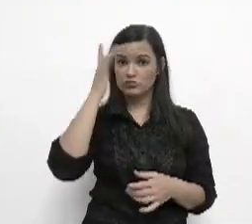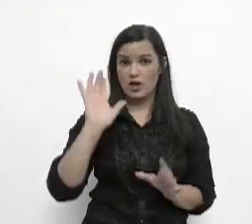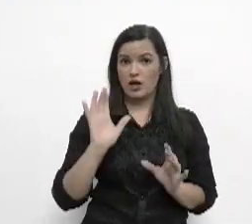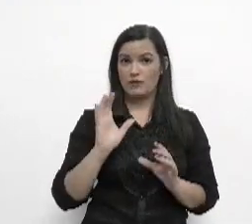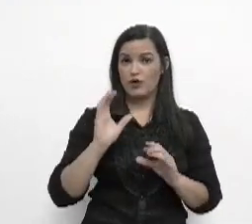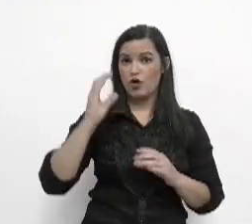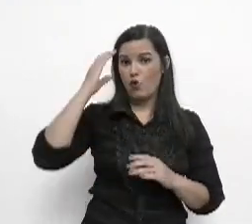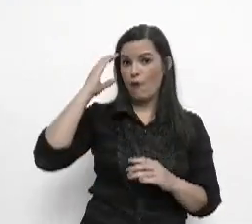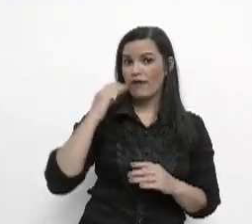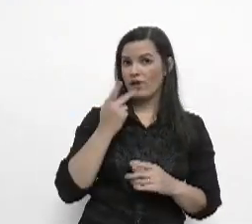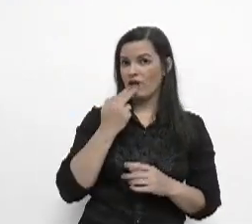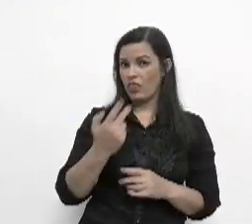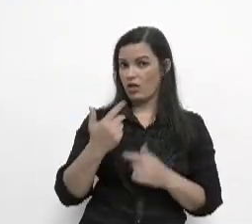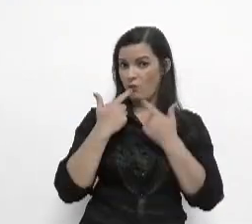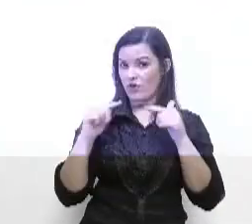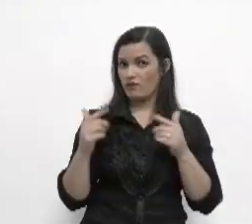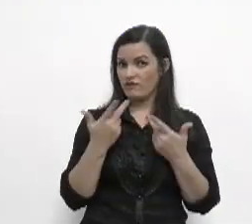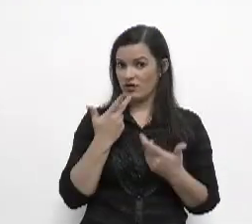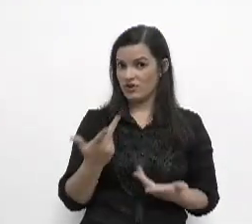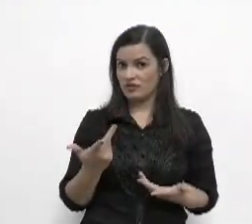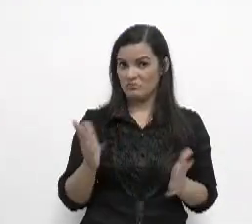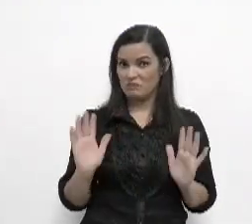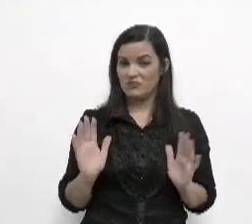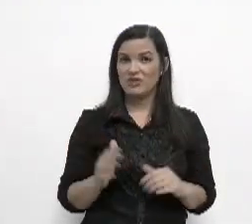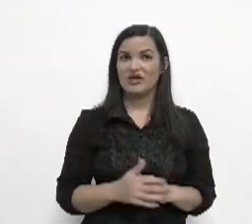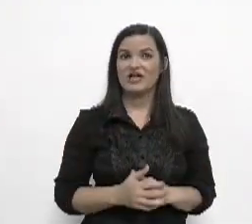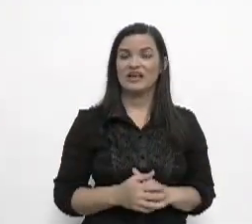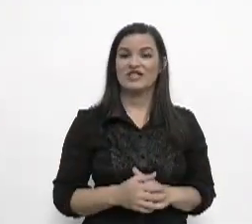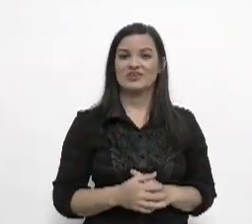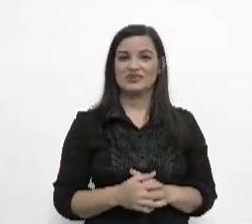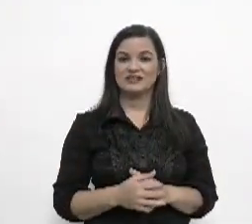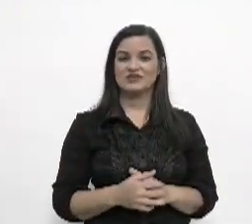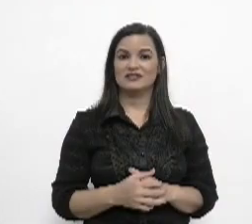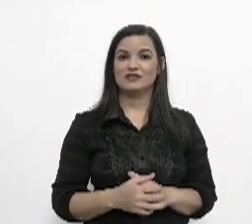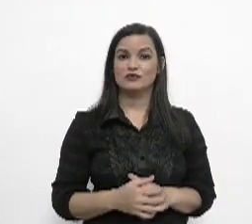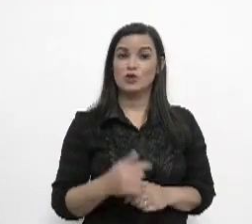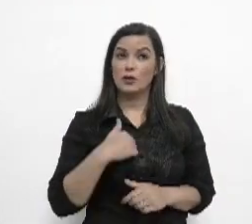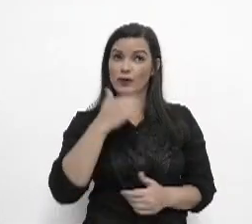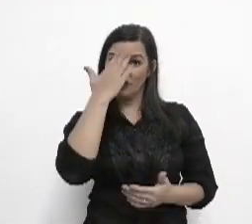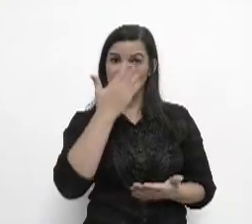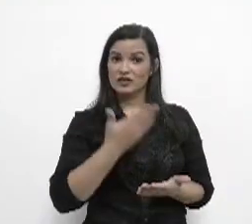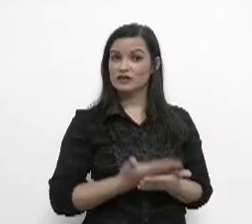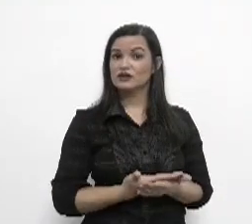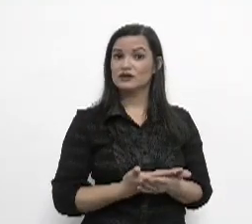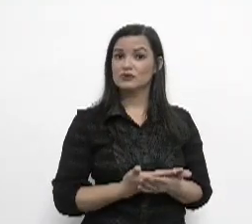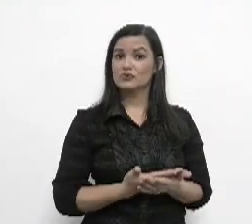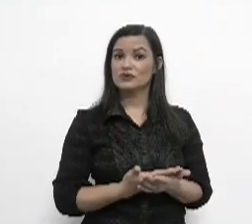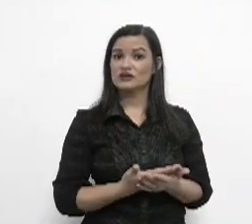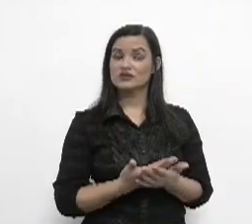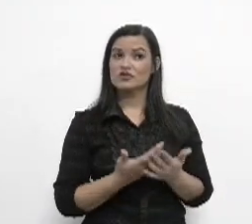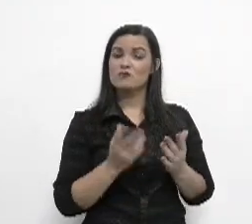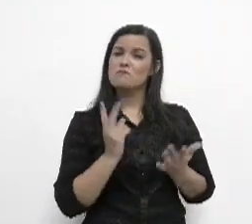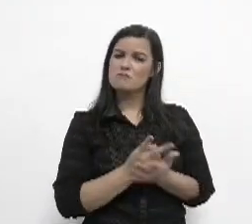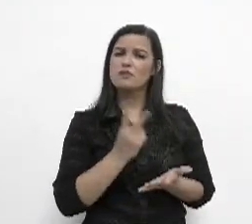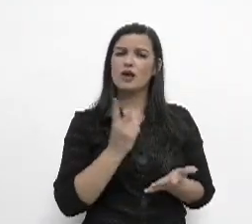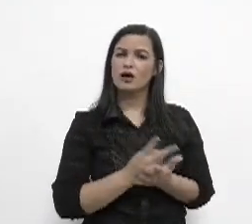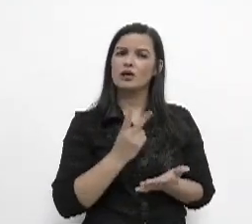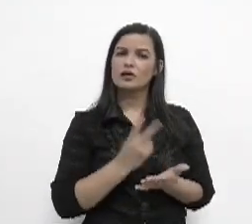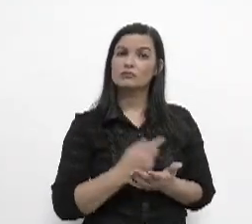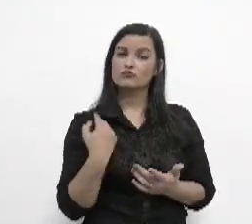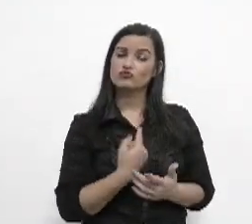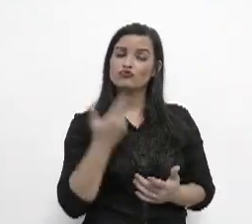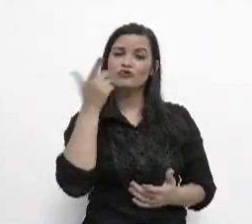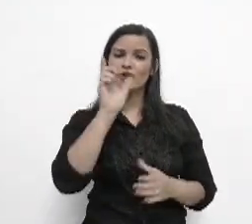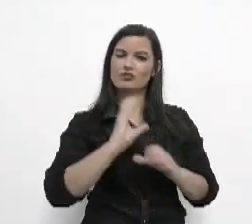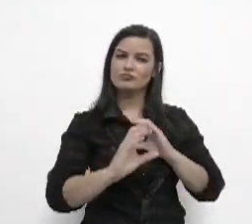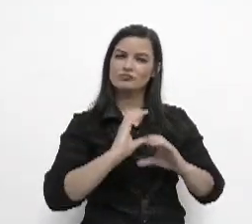그래도 할렐루야라는 이 말로 우리가 주 안에서 소통할 수 있을 줄 믿습니다. Eu creio que assim, mesmo assim, nós estamos podendo